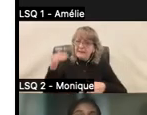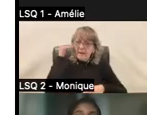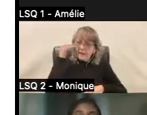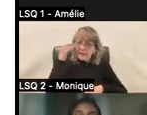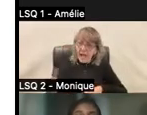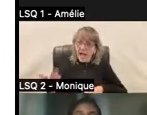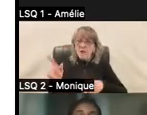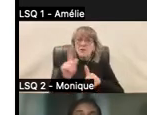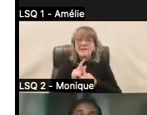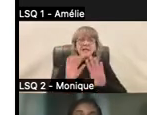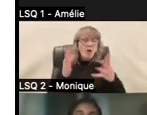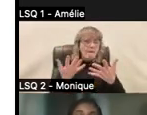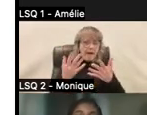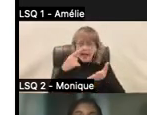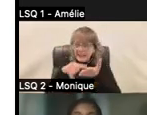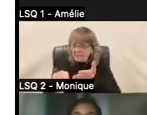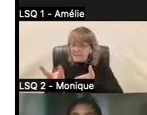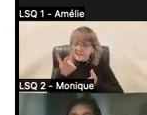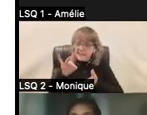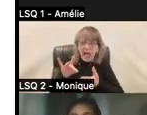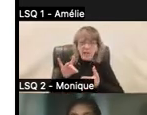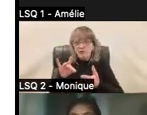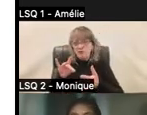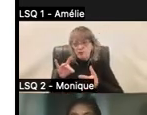de l'outil de dépistage médical réfugié.